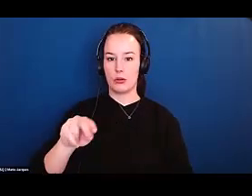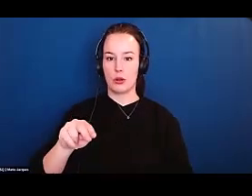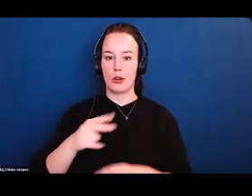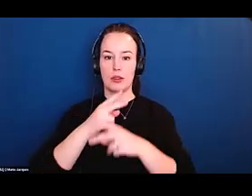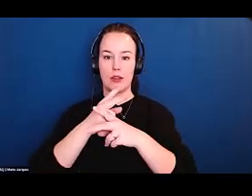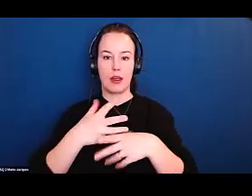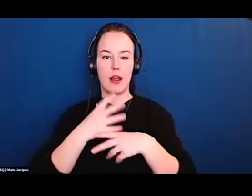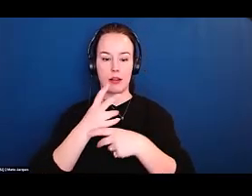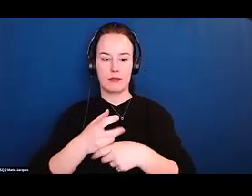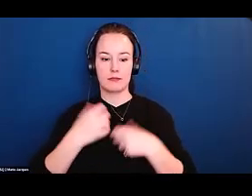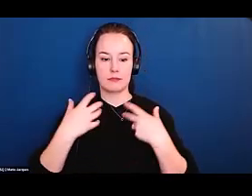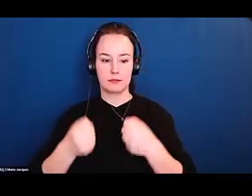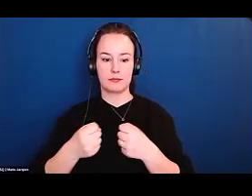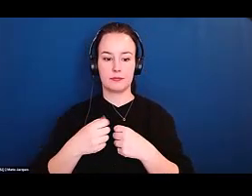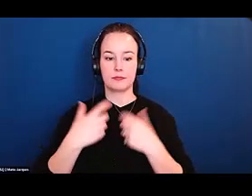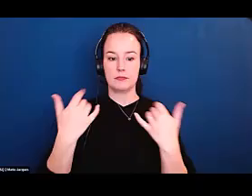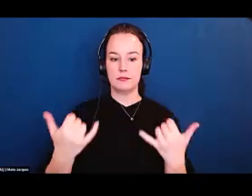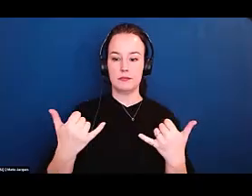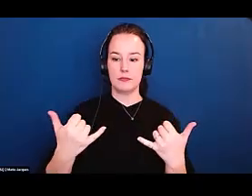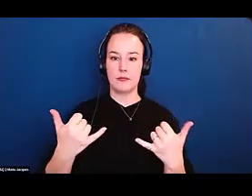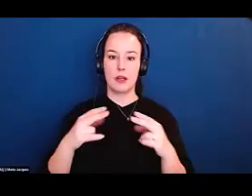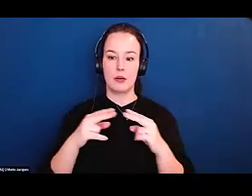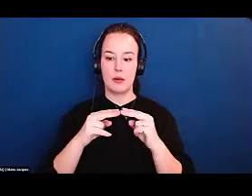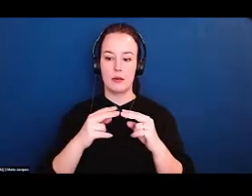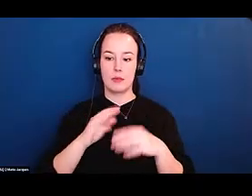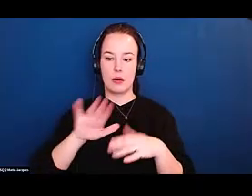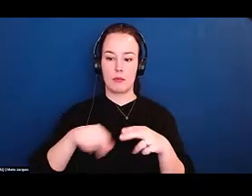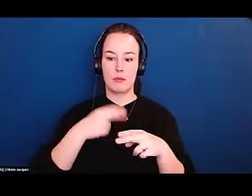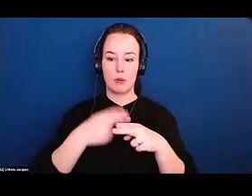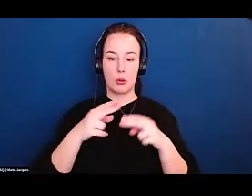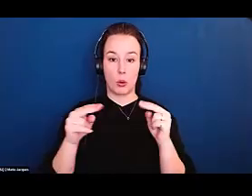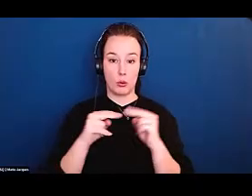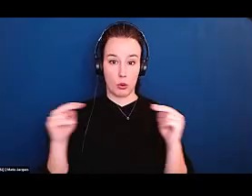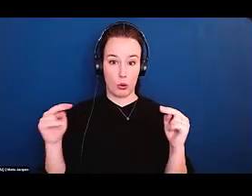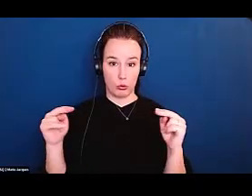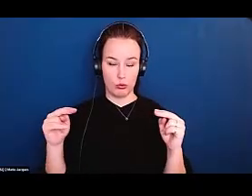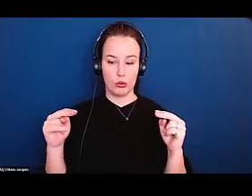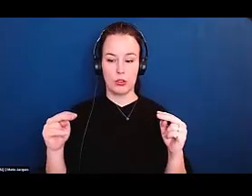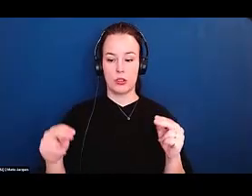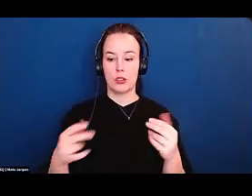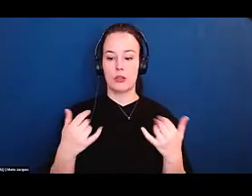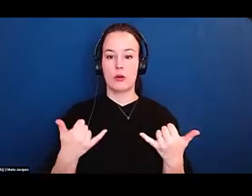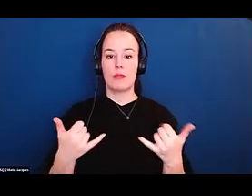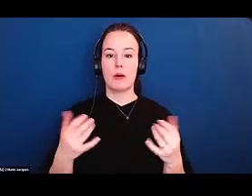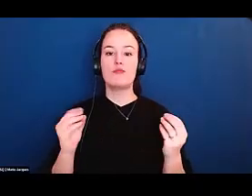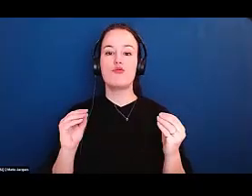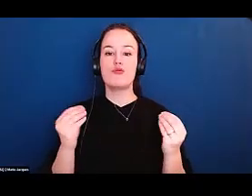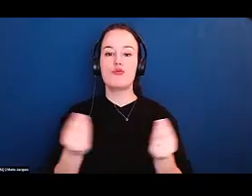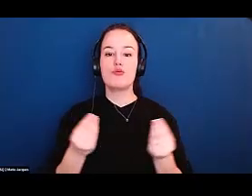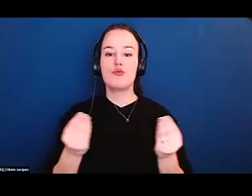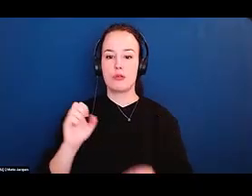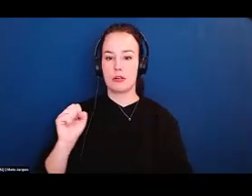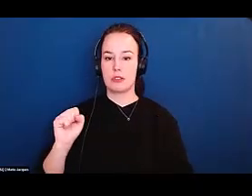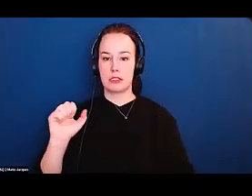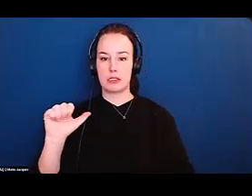Compton et mes pronoms sont neutres. Et je vous retrouve ici de Saskatoon.